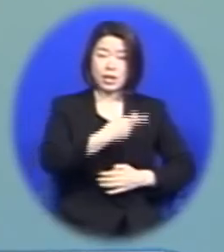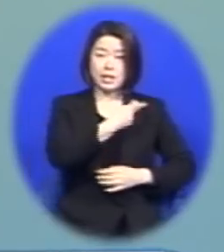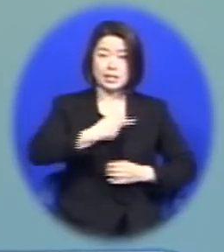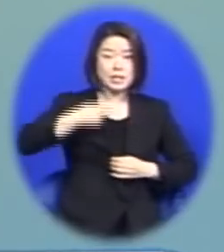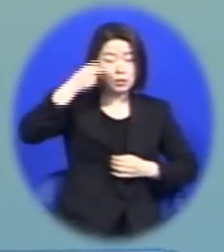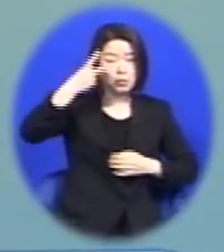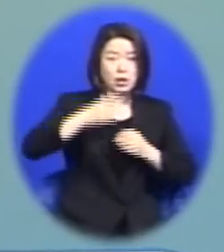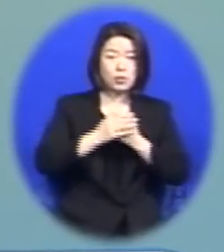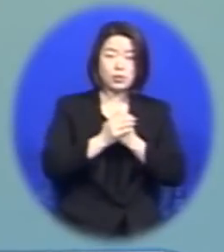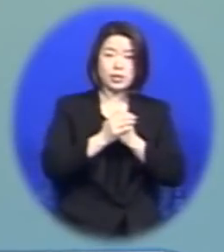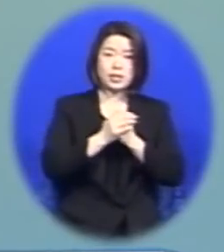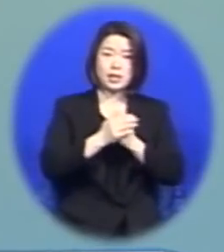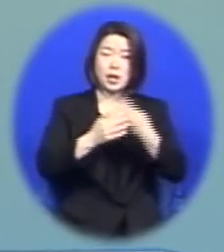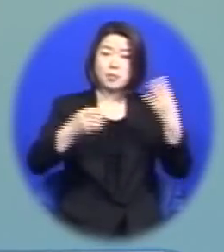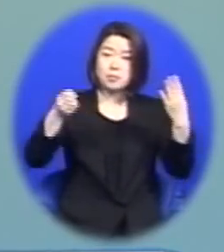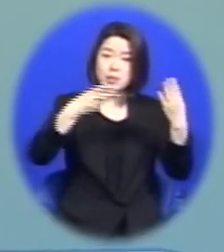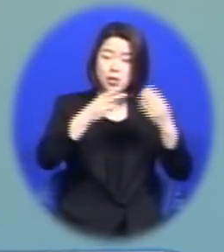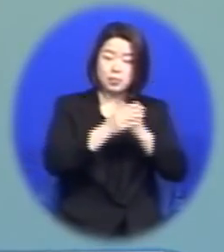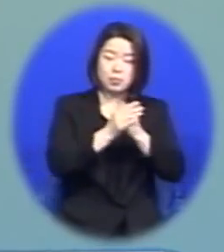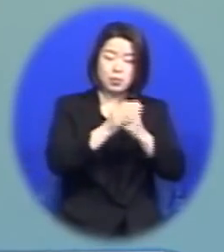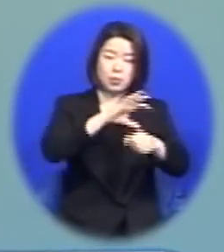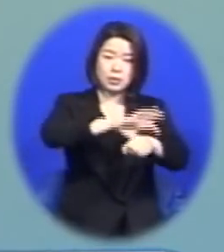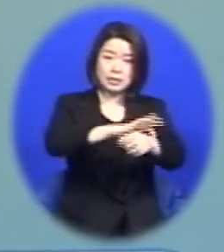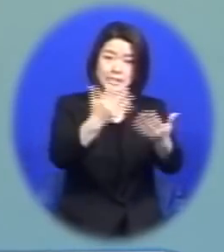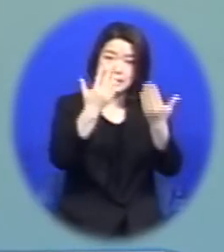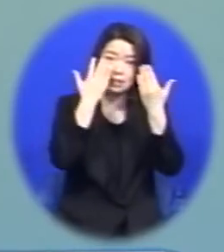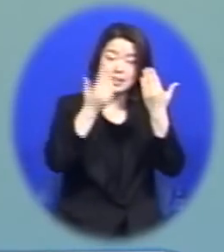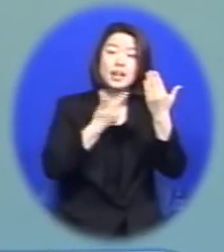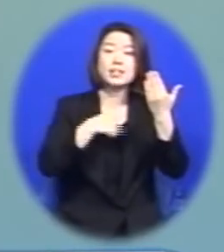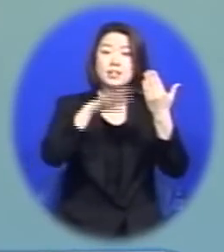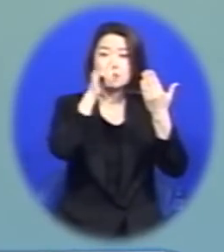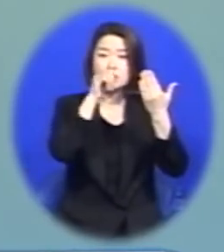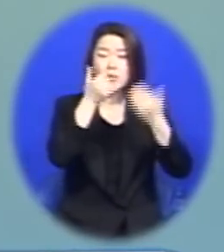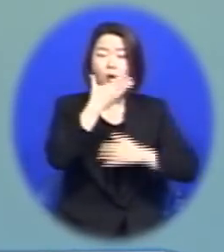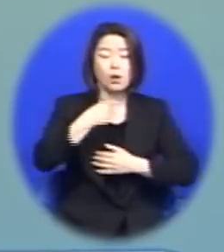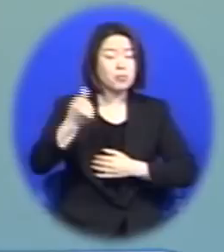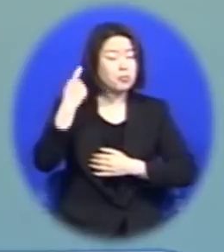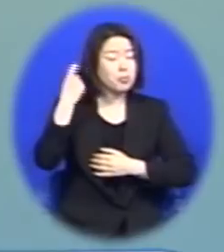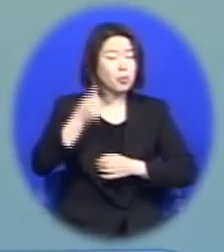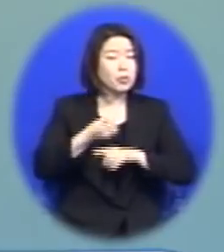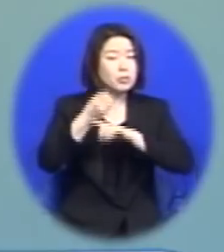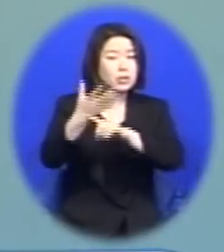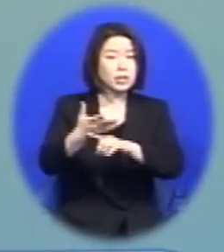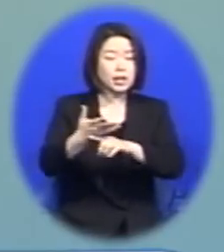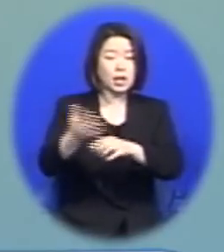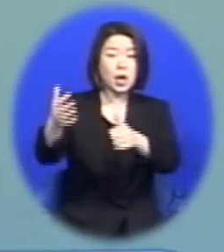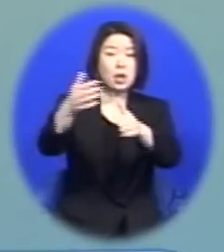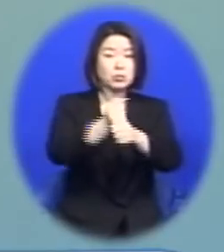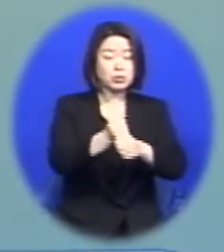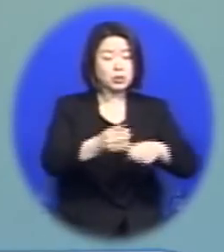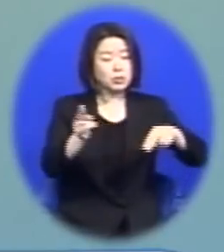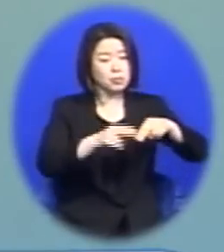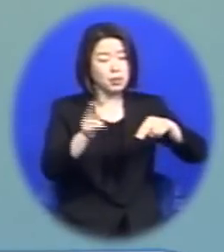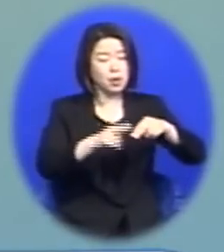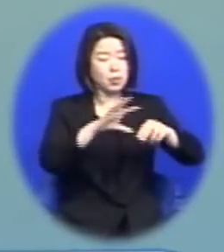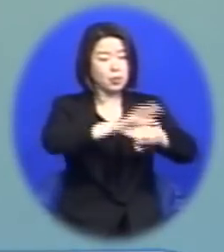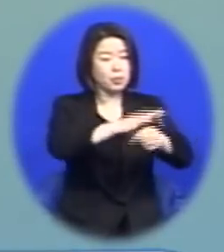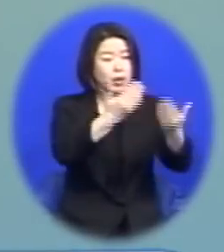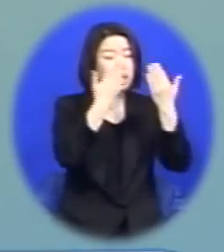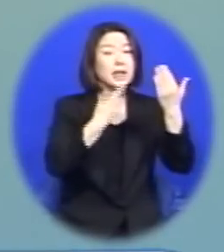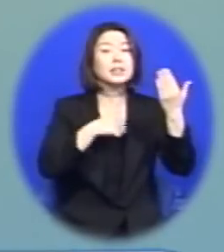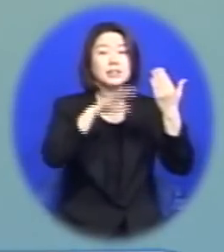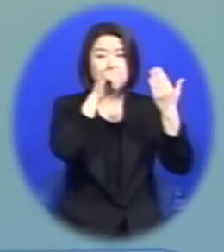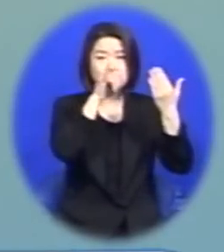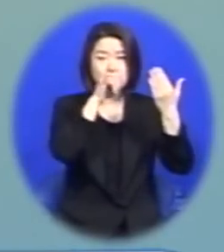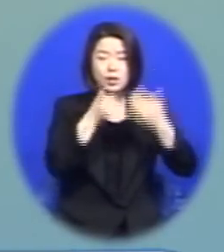빌립보 감옥에 갇혔던 적이 있었습니다 복음 전하다가 붙들려 서 매를 맞고 그러나 한밤중에